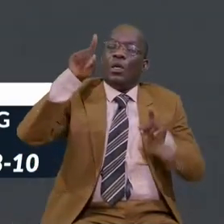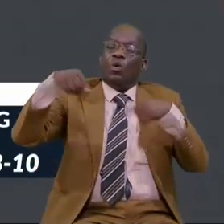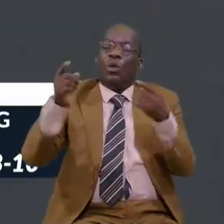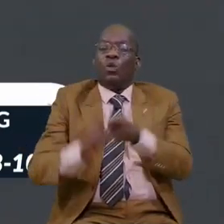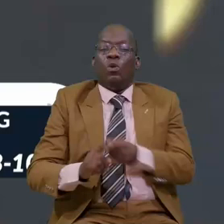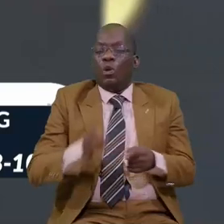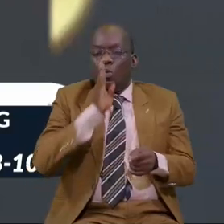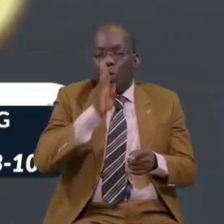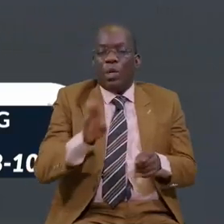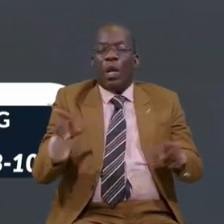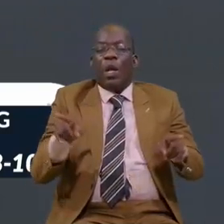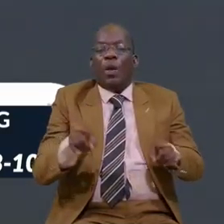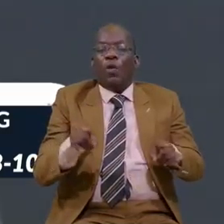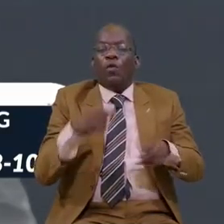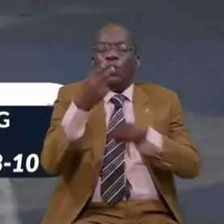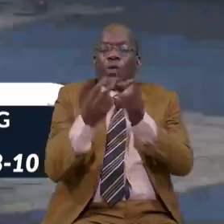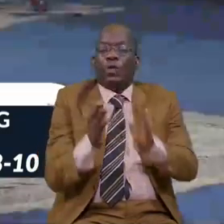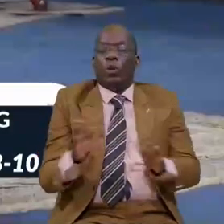d'autres personnes. Il est allé